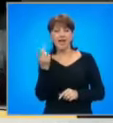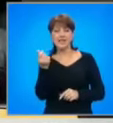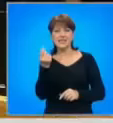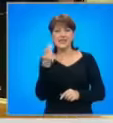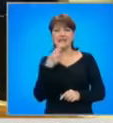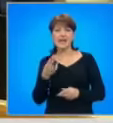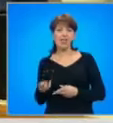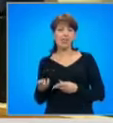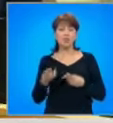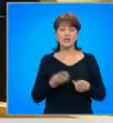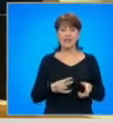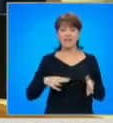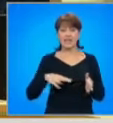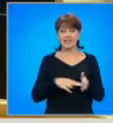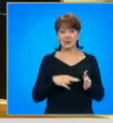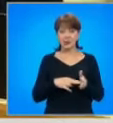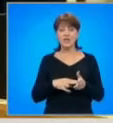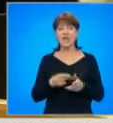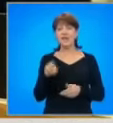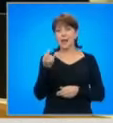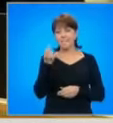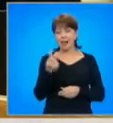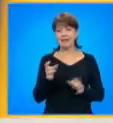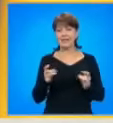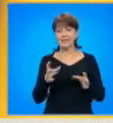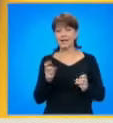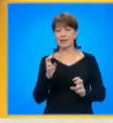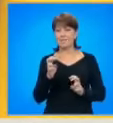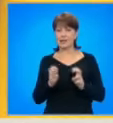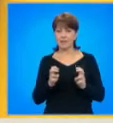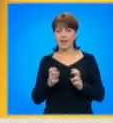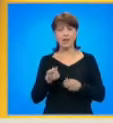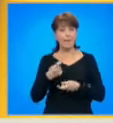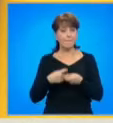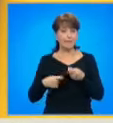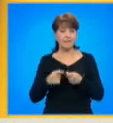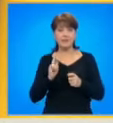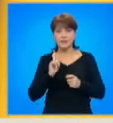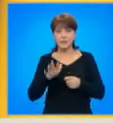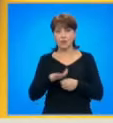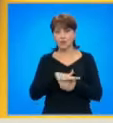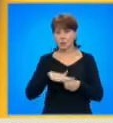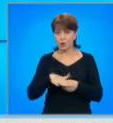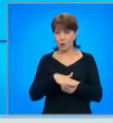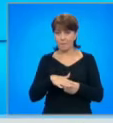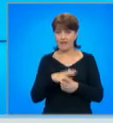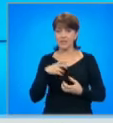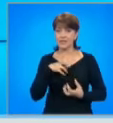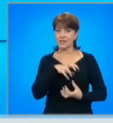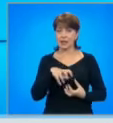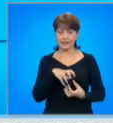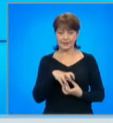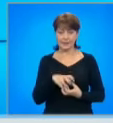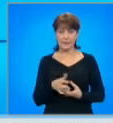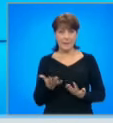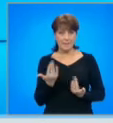ток под себестойността им за малки и средни предприятия, за да може бизнесът да се справи с кризата.